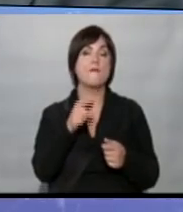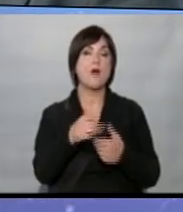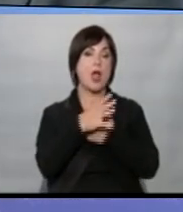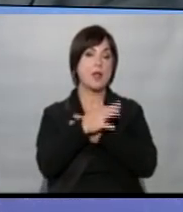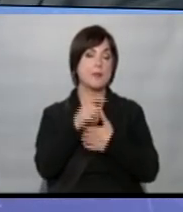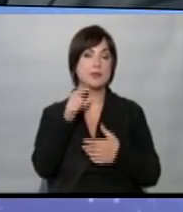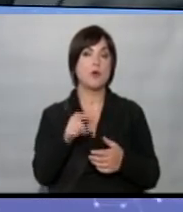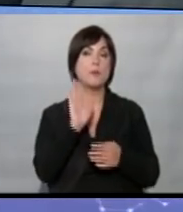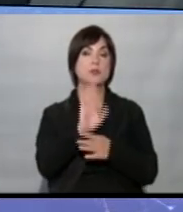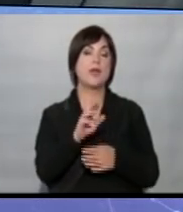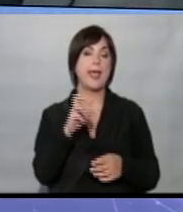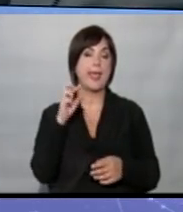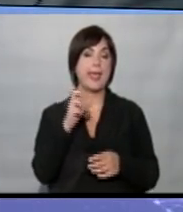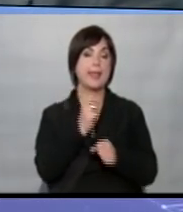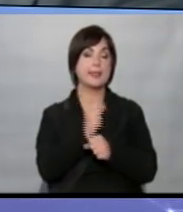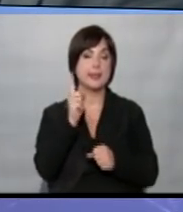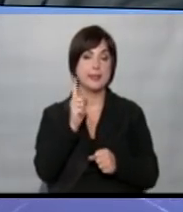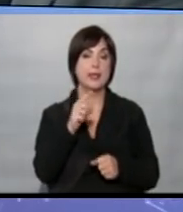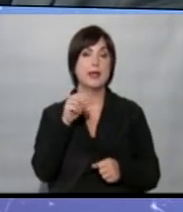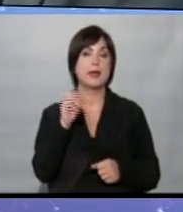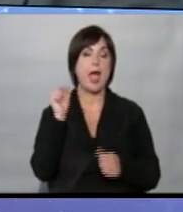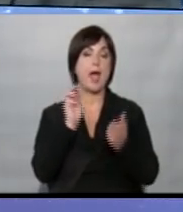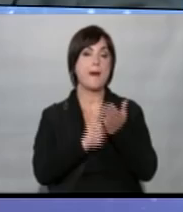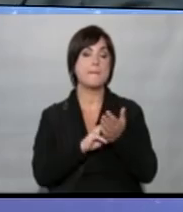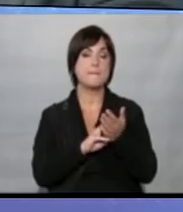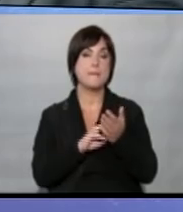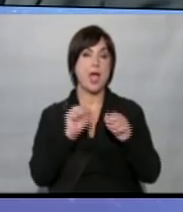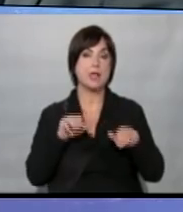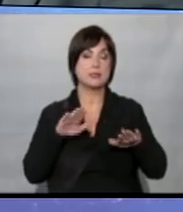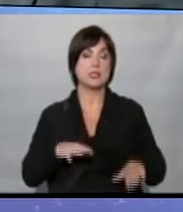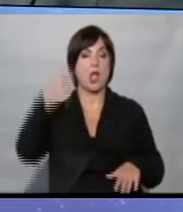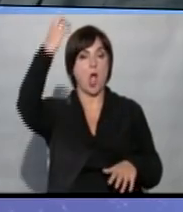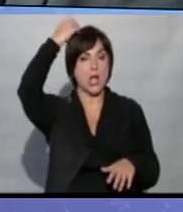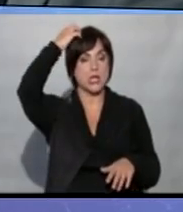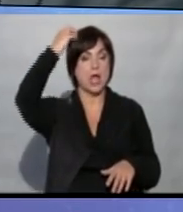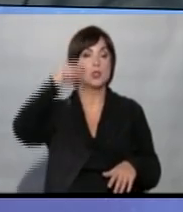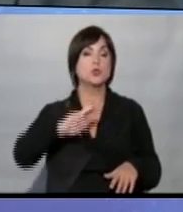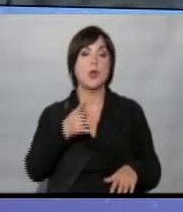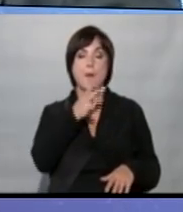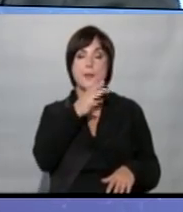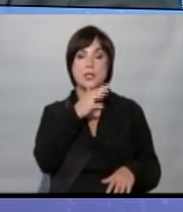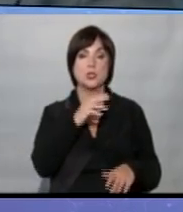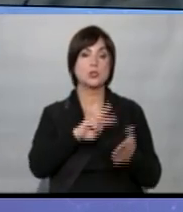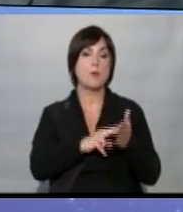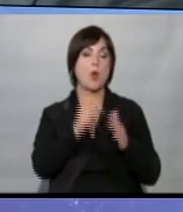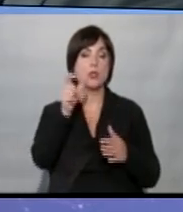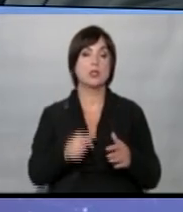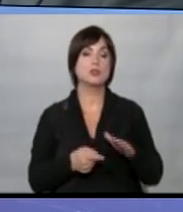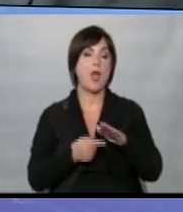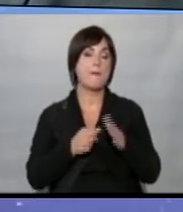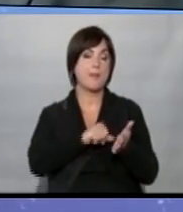присуство на Еди Рама, седнат како крал од таа страна. Од другата страна, македонски политичари платени